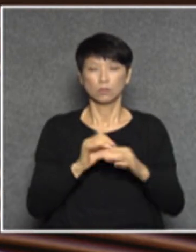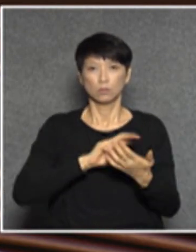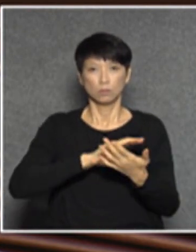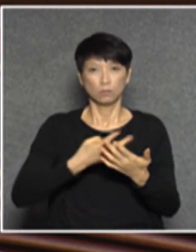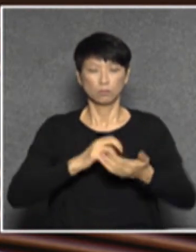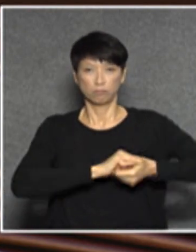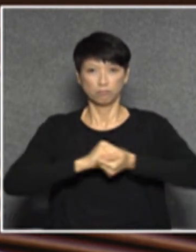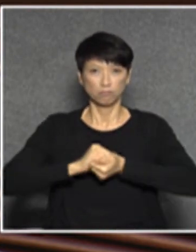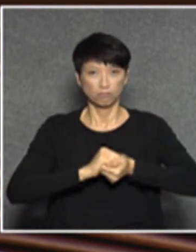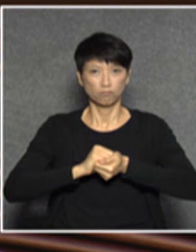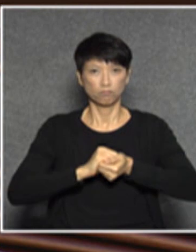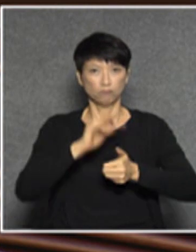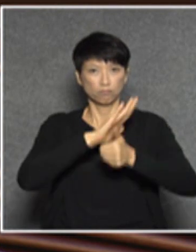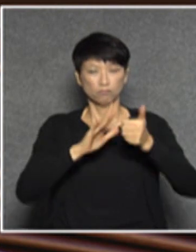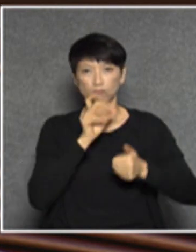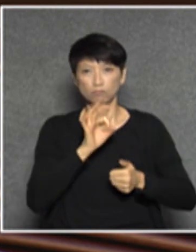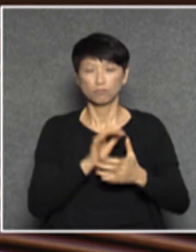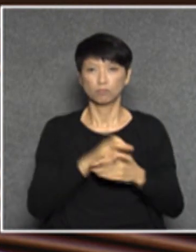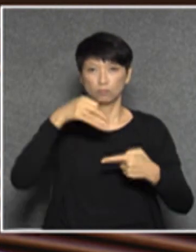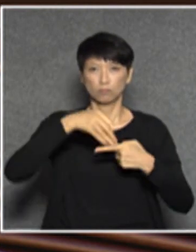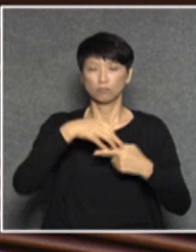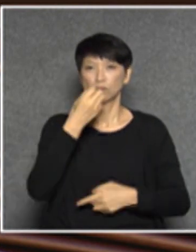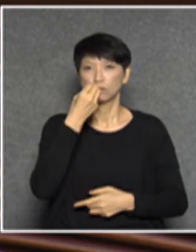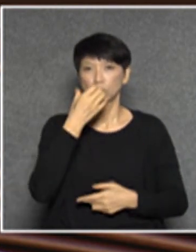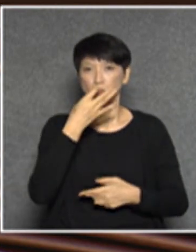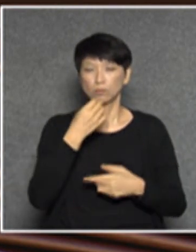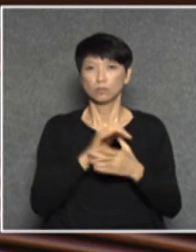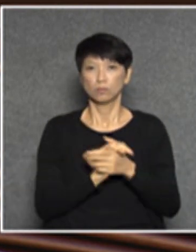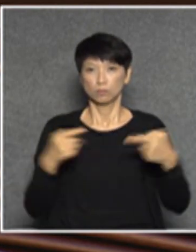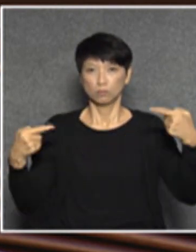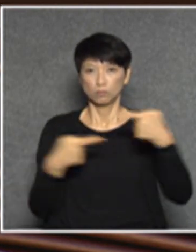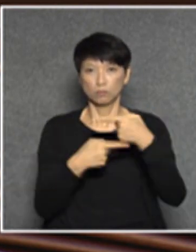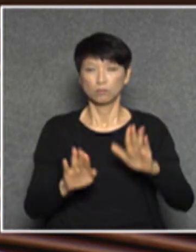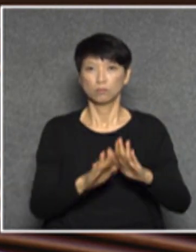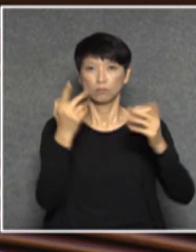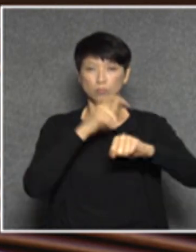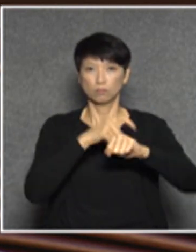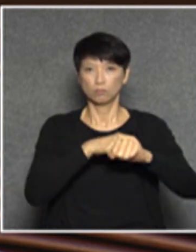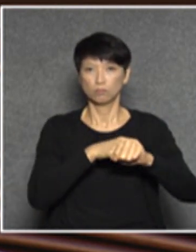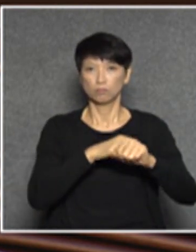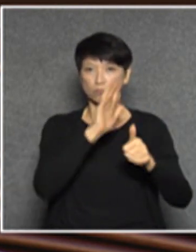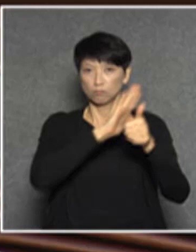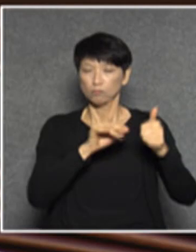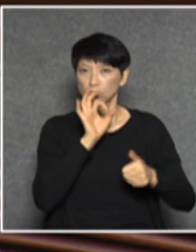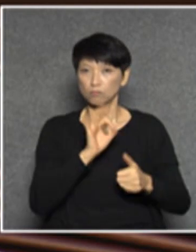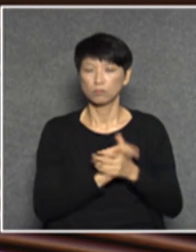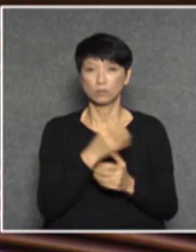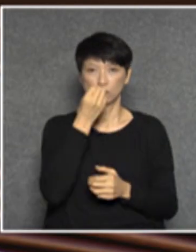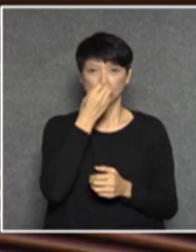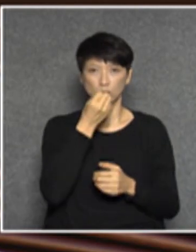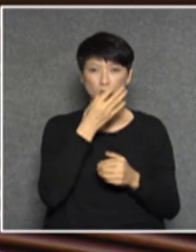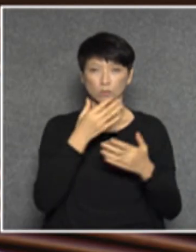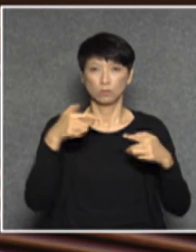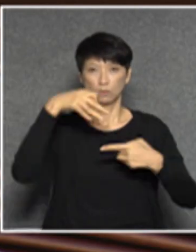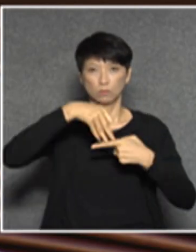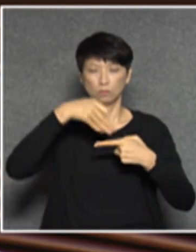作，以至深港通嘅開通時間表。我想問一問特首咧，對於深港通可以喺今年